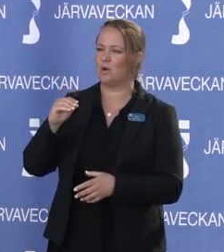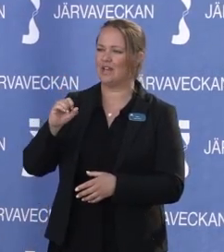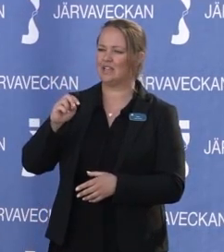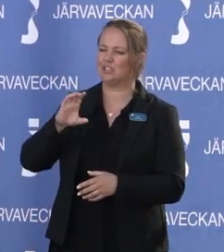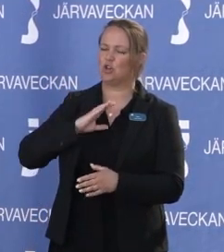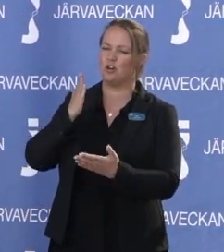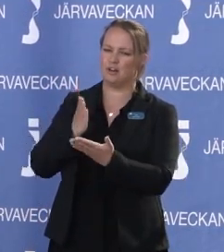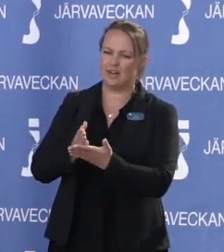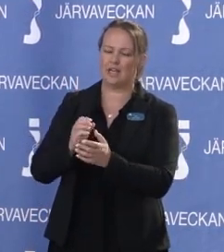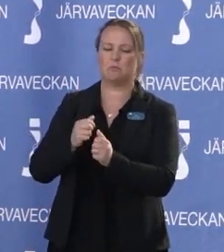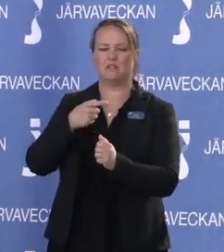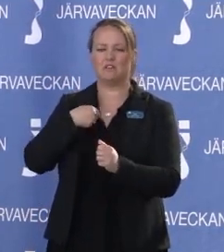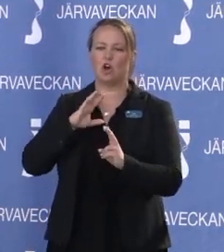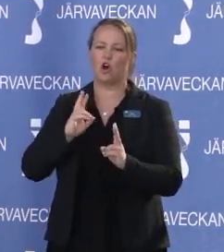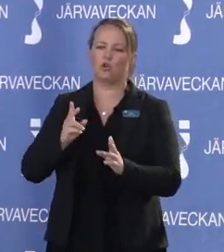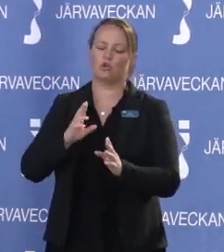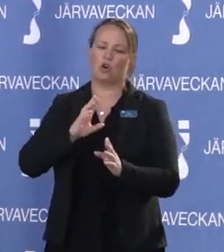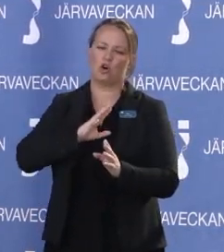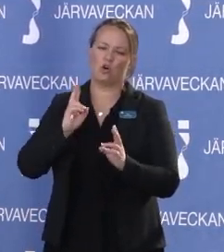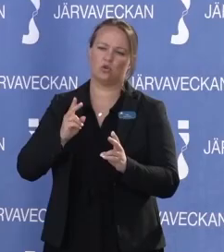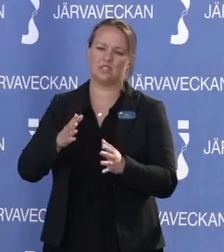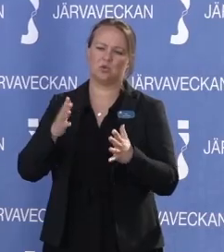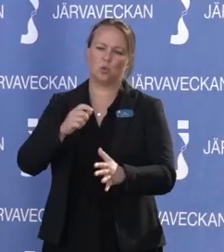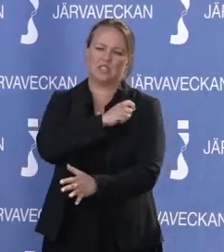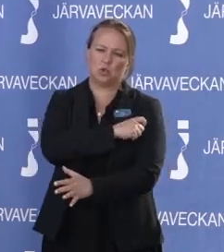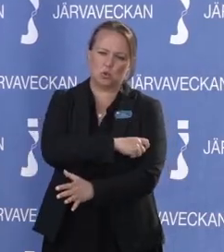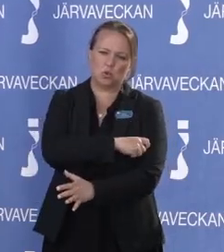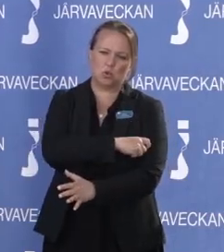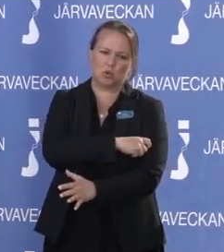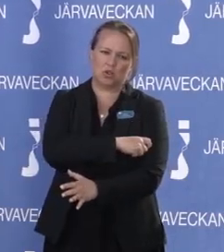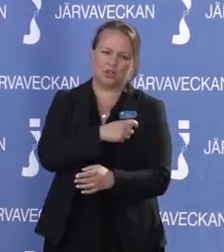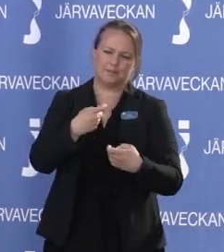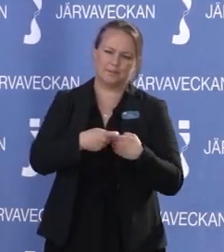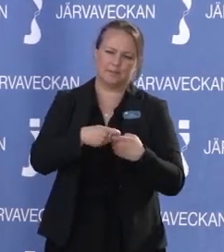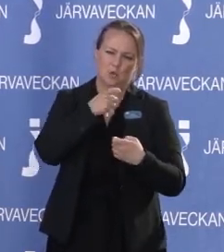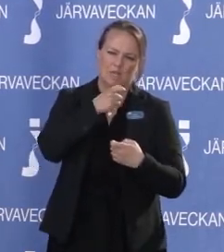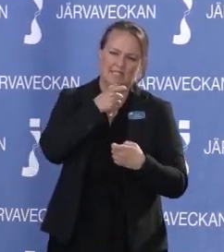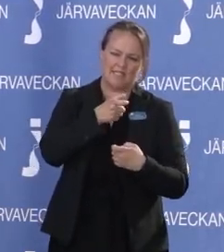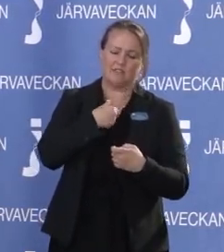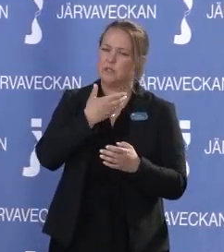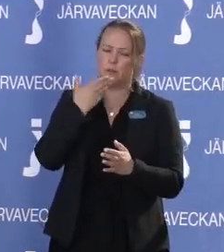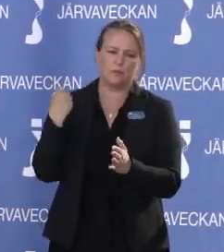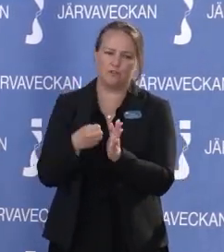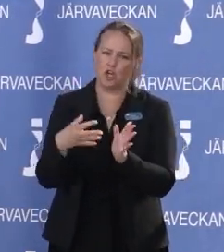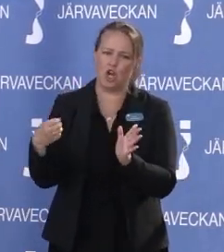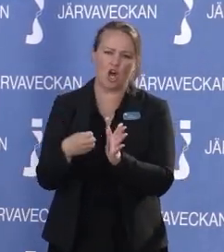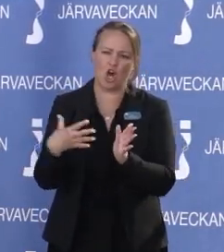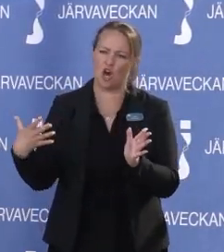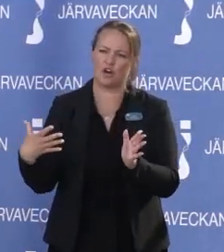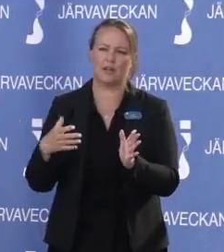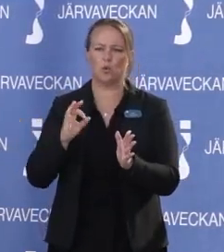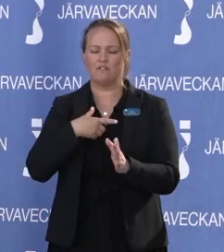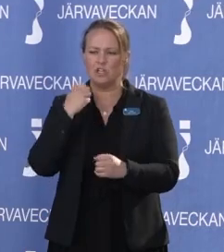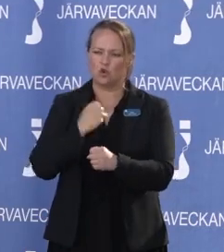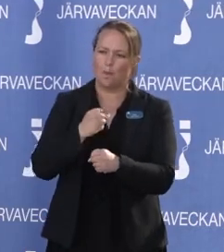har inte lyckats förklara att journalistik är ett hantverk. Vi har inte berättat